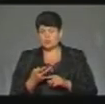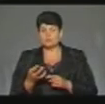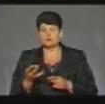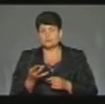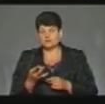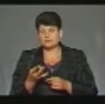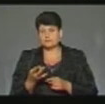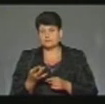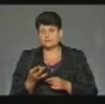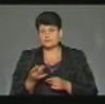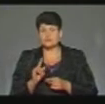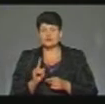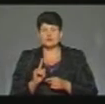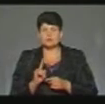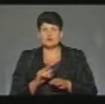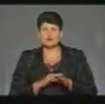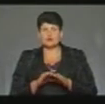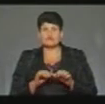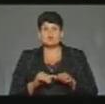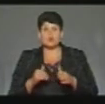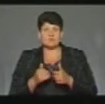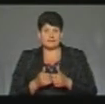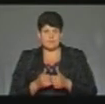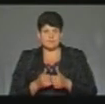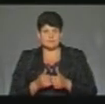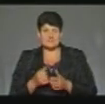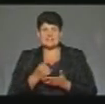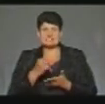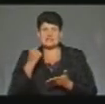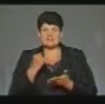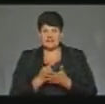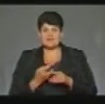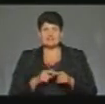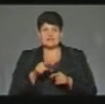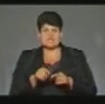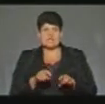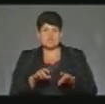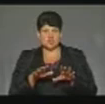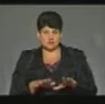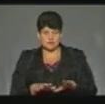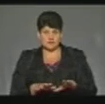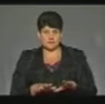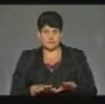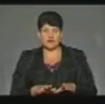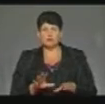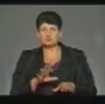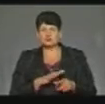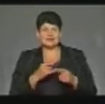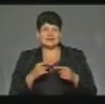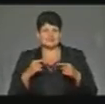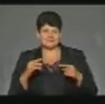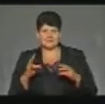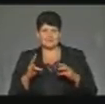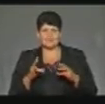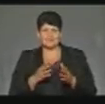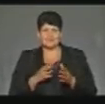потрібно, щоб виконавчий комітет затвердив це рішення. Прийшли вони різні інстанції і